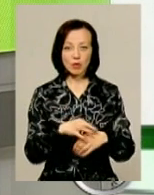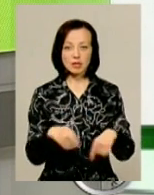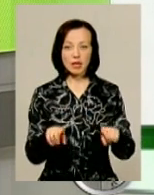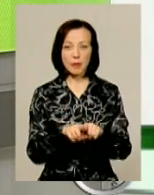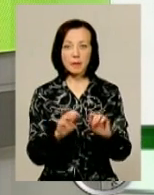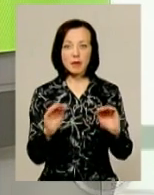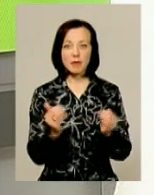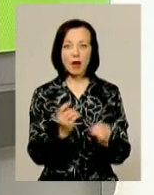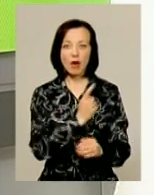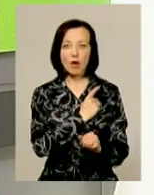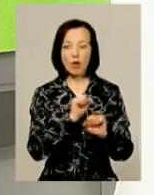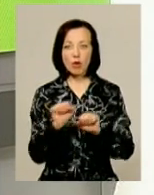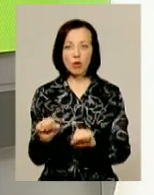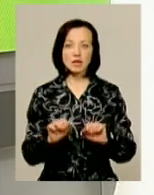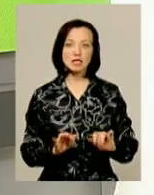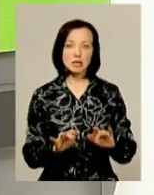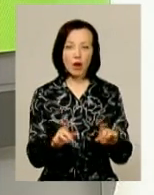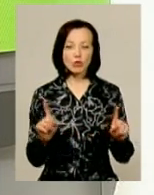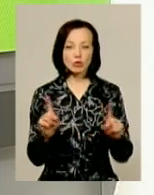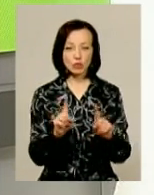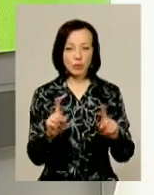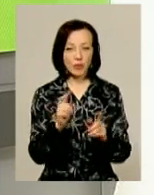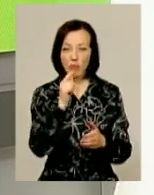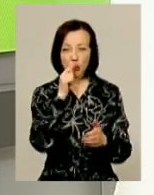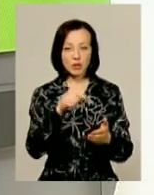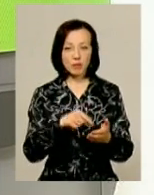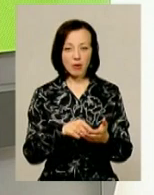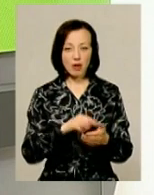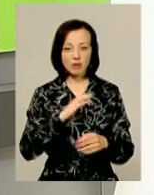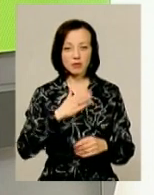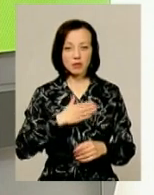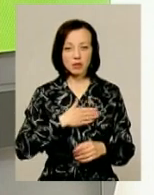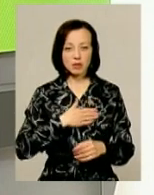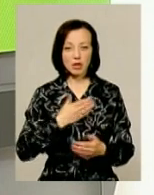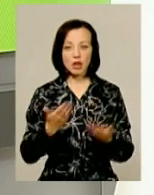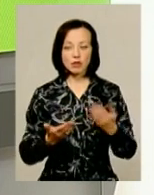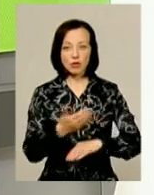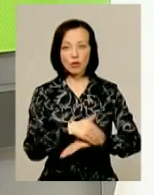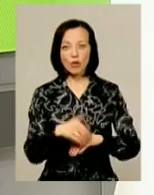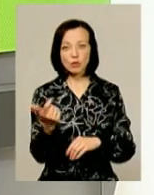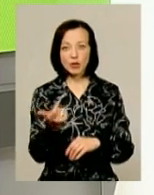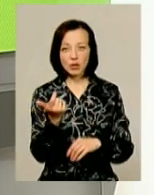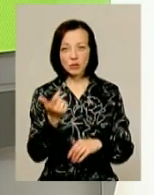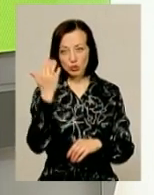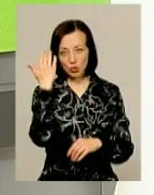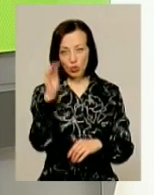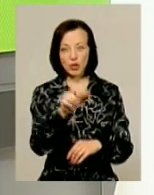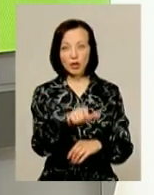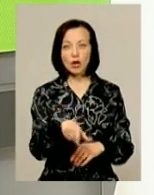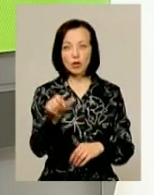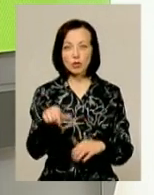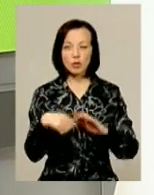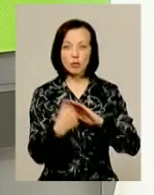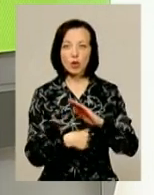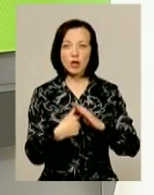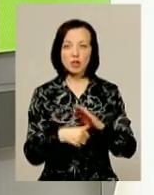такі якісь мінімальні охоронні заходи, щоб не потрапляли в наші якщо це дворогосподарство, сторонні люди, щоб